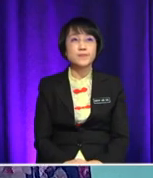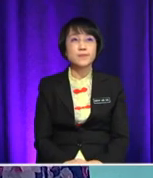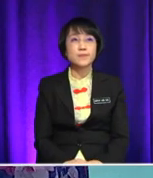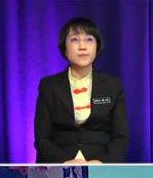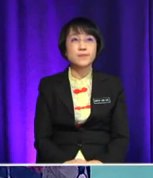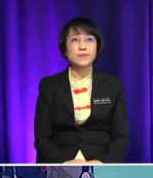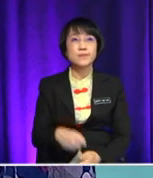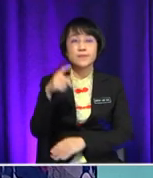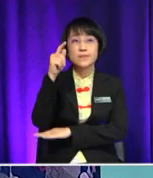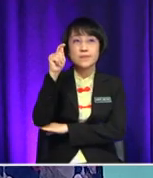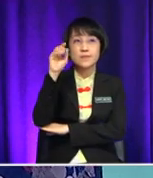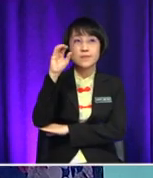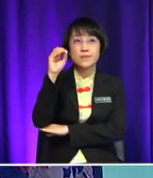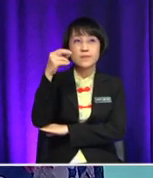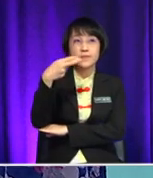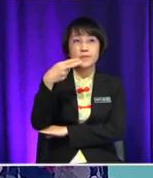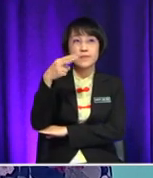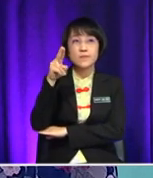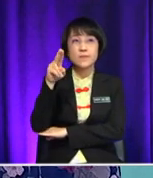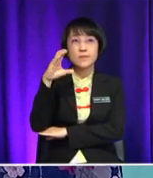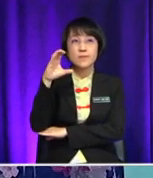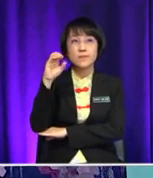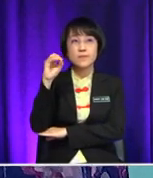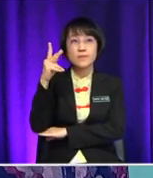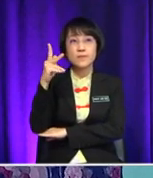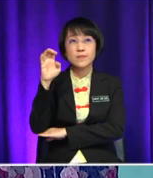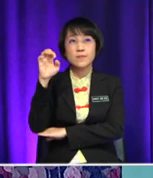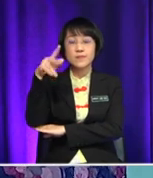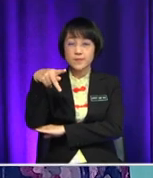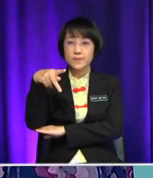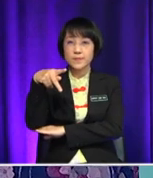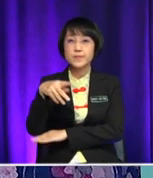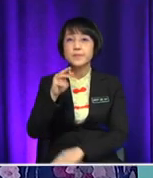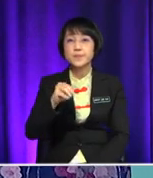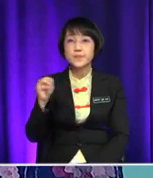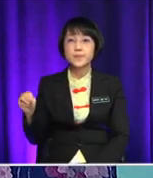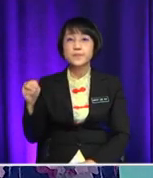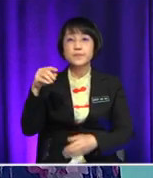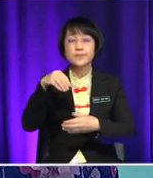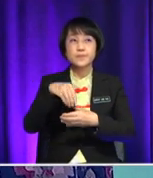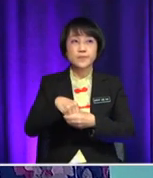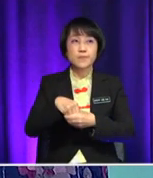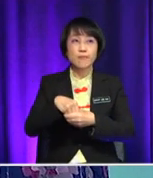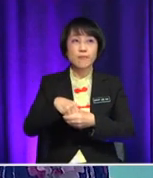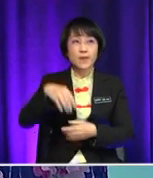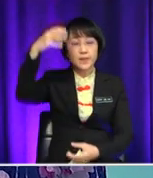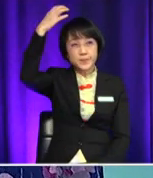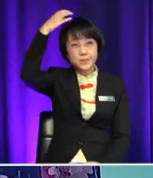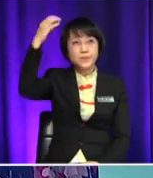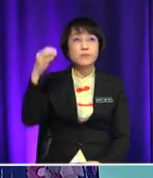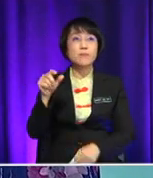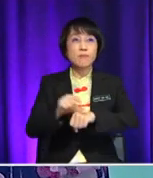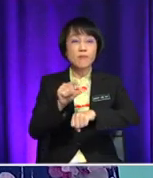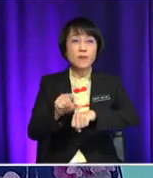daripada cilik mengarang selango dia memang murid yang berada di Sango mengaplikasikan Teknik ini jadi Mira kita tak